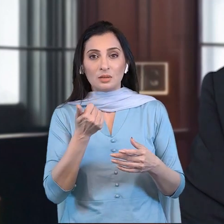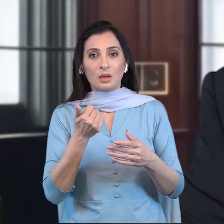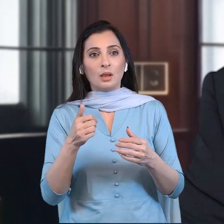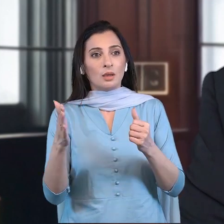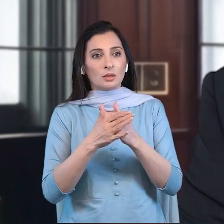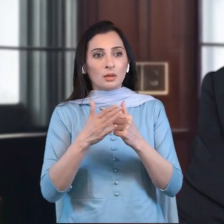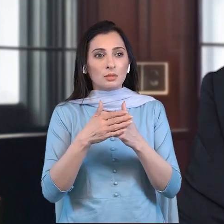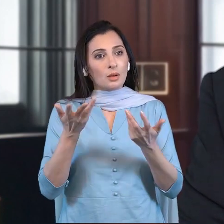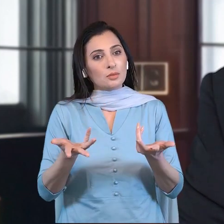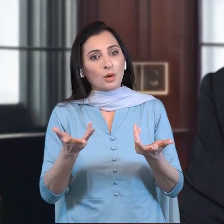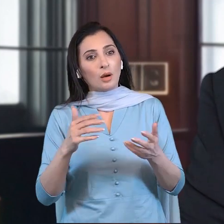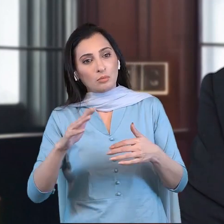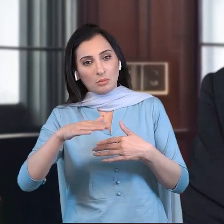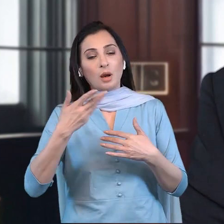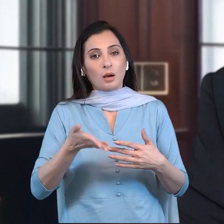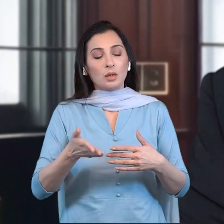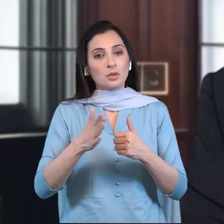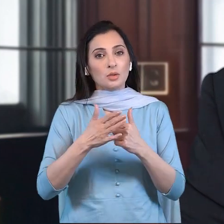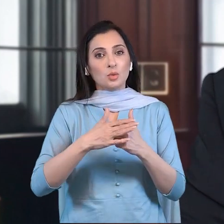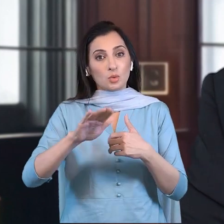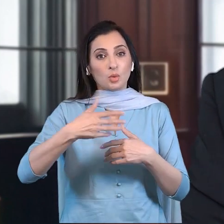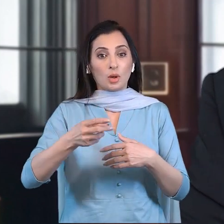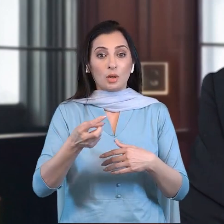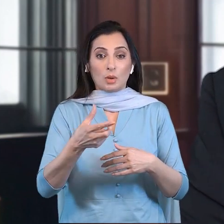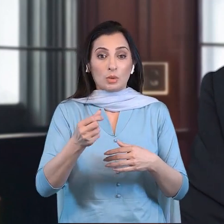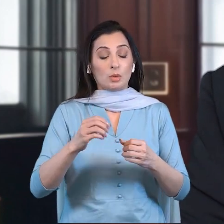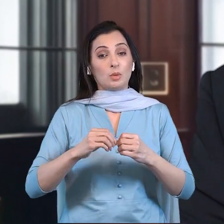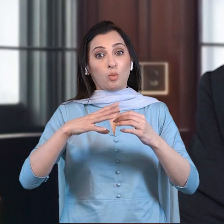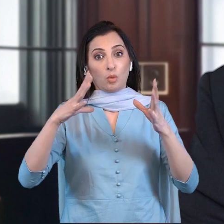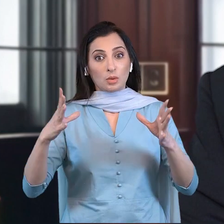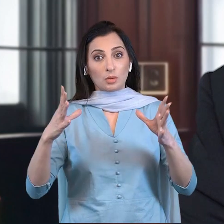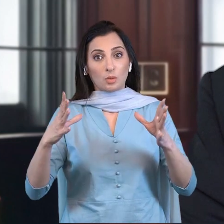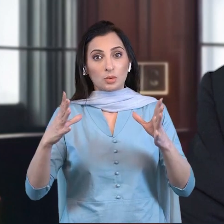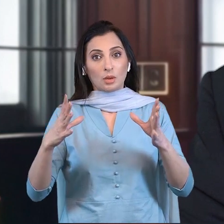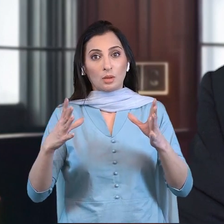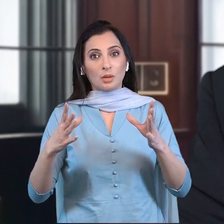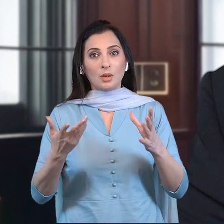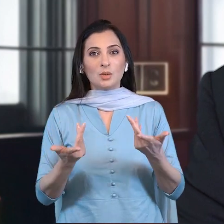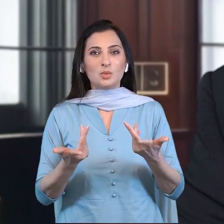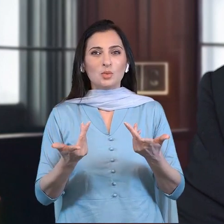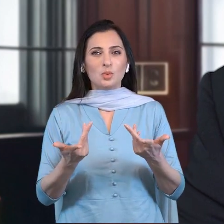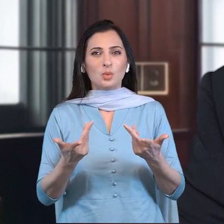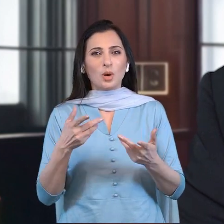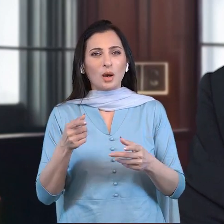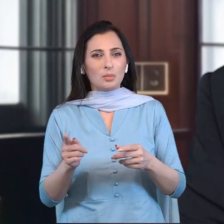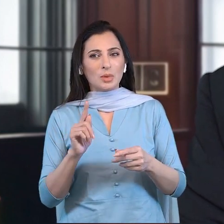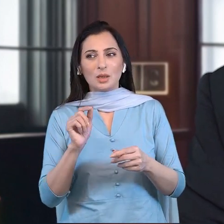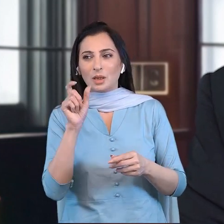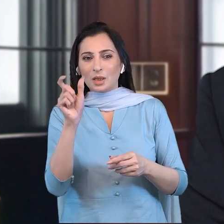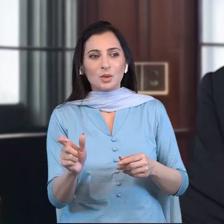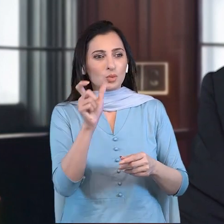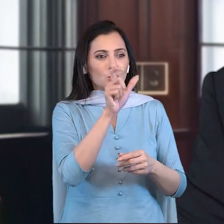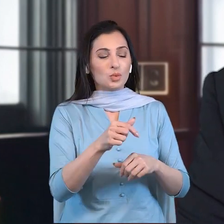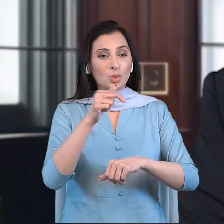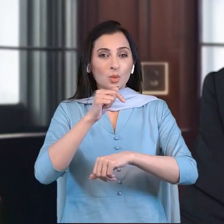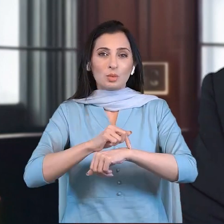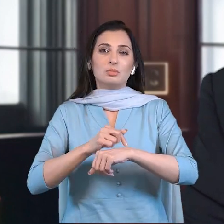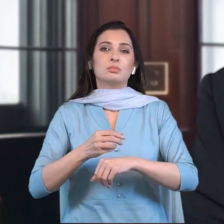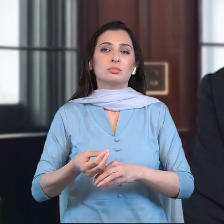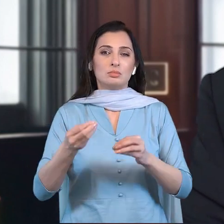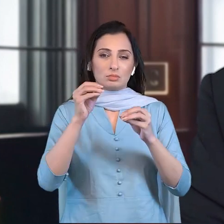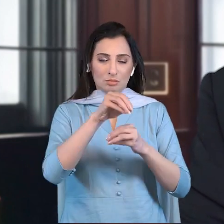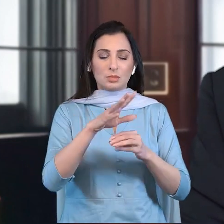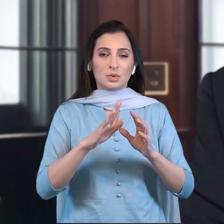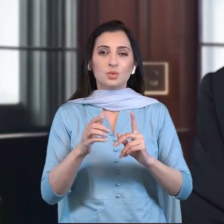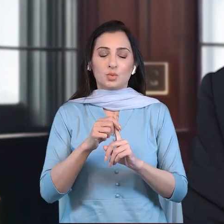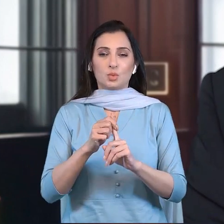ایسا اٹ گیوس، ہمیں ایک دوسرے کو ٹائم دینا چاہیے کہ اس ریلیشن شپ ابھی نیا شروع ہوا ہے، اس